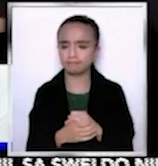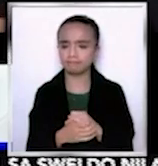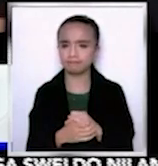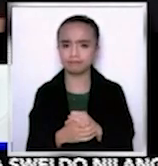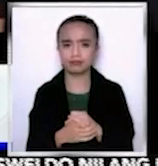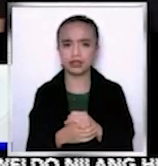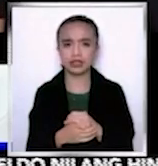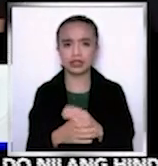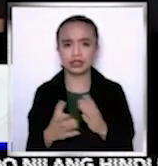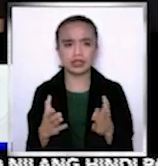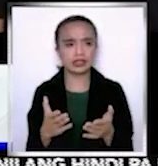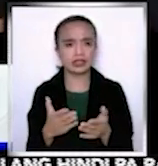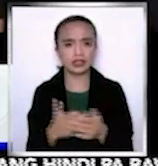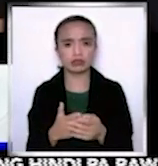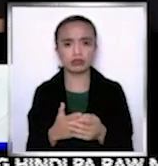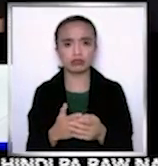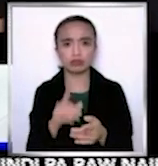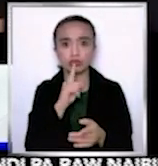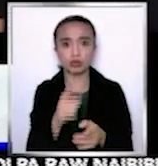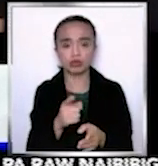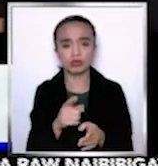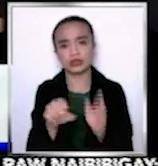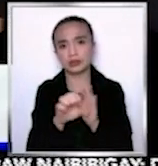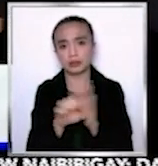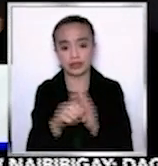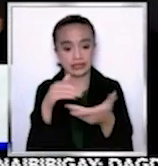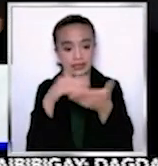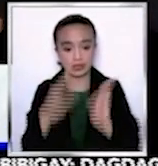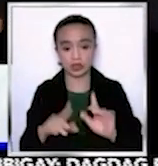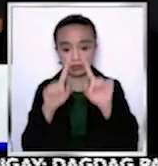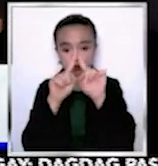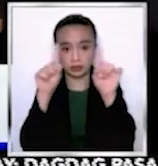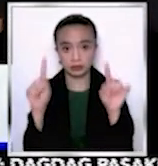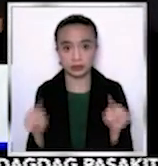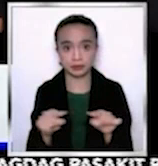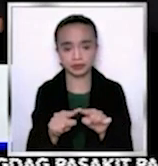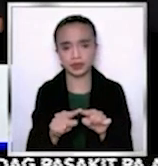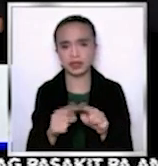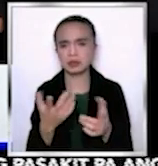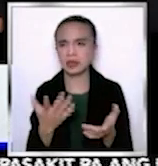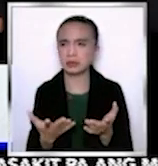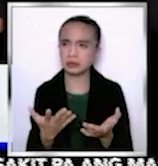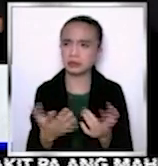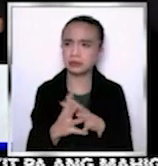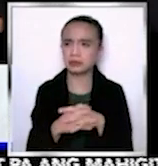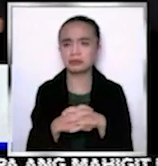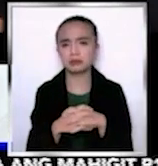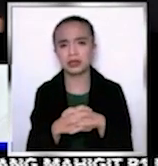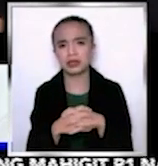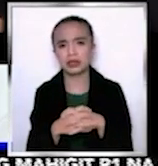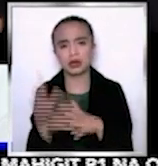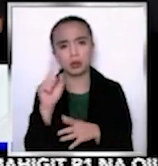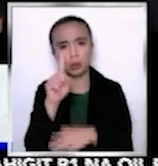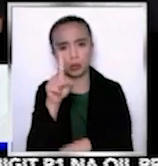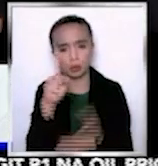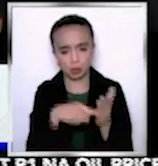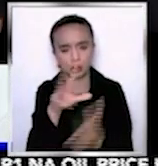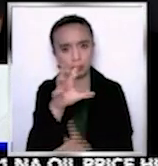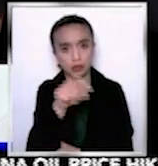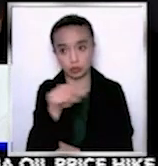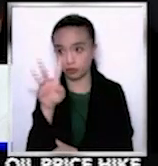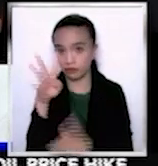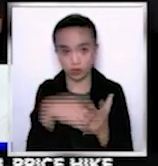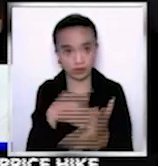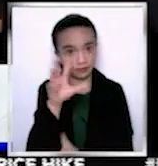diretsong lisensya, ano ba, student permit, ang range niyan ma'am mga nasa 1,500 to